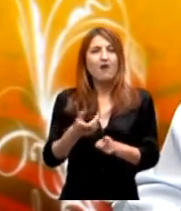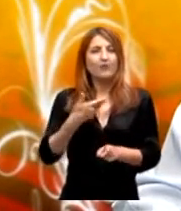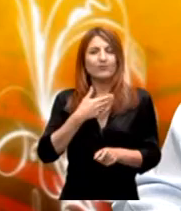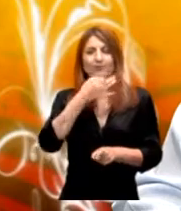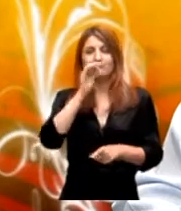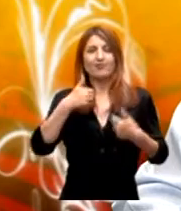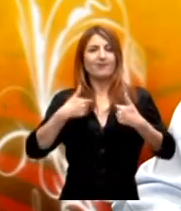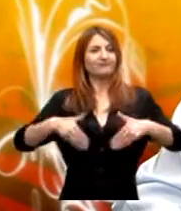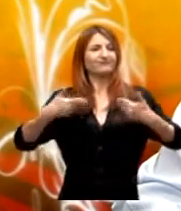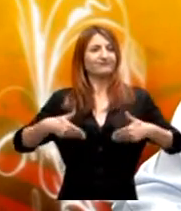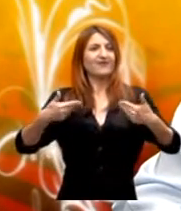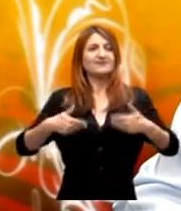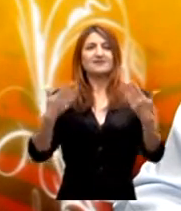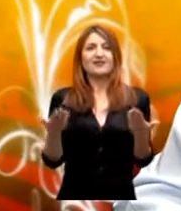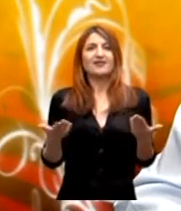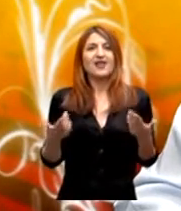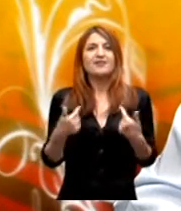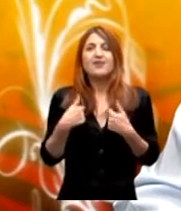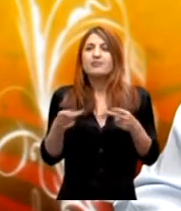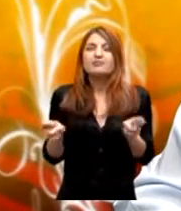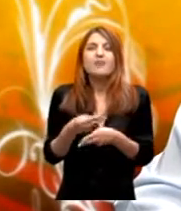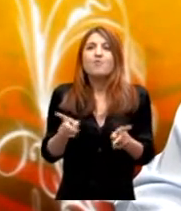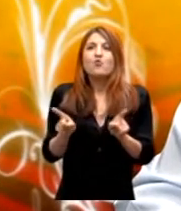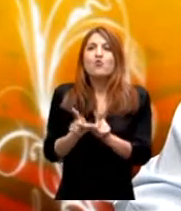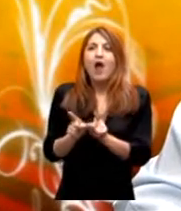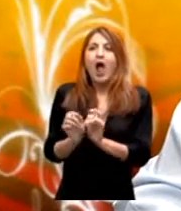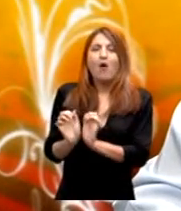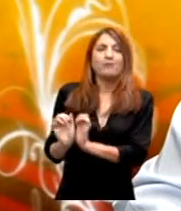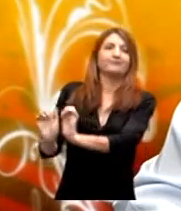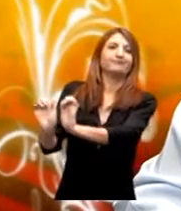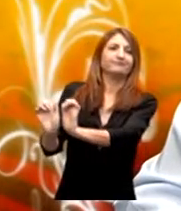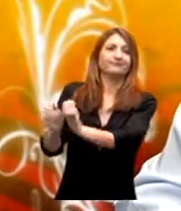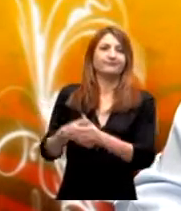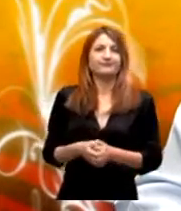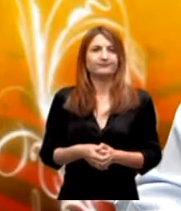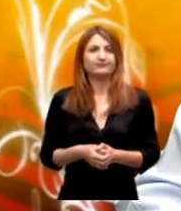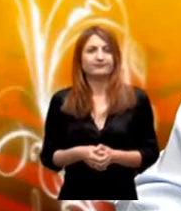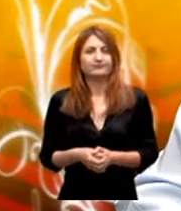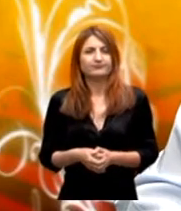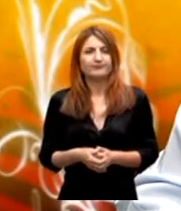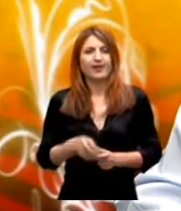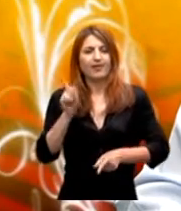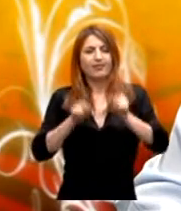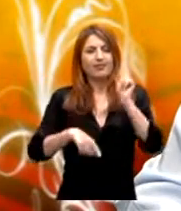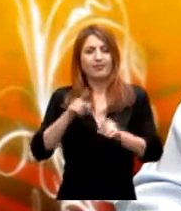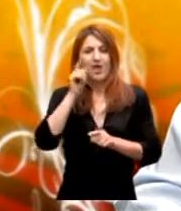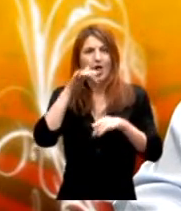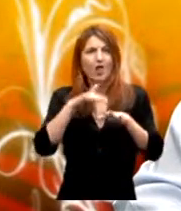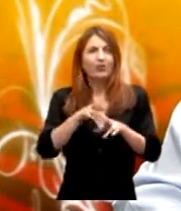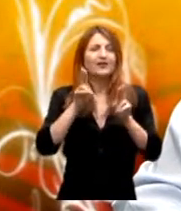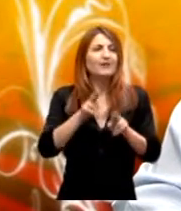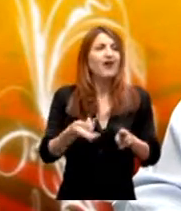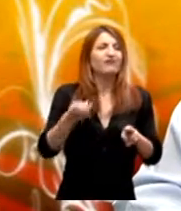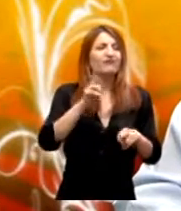raspoloženje. I jednostavno se ne može othrvati. Ima ljudi koji imaju više, a